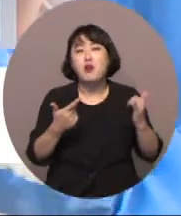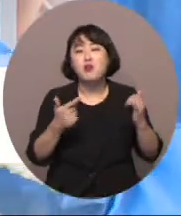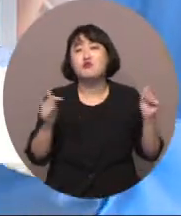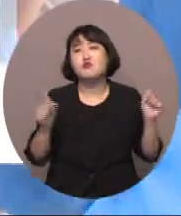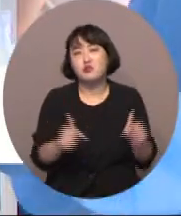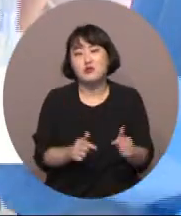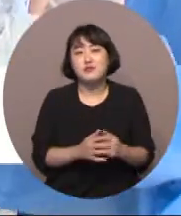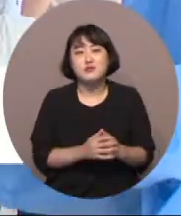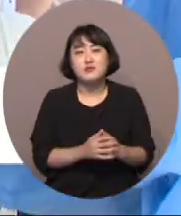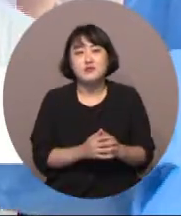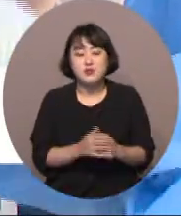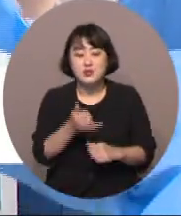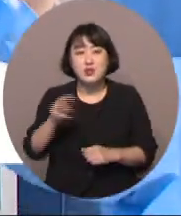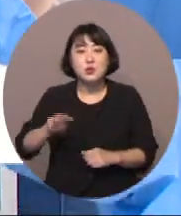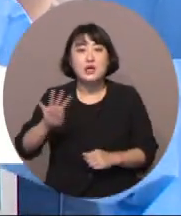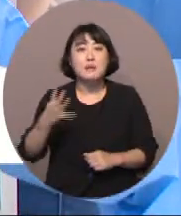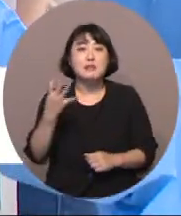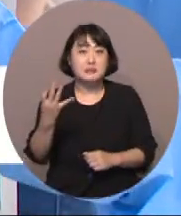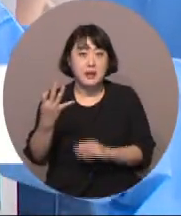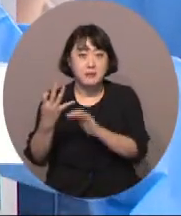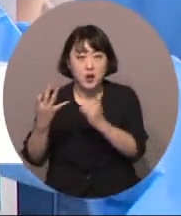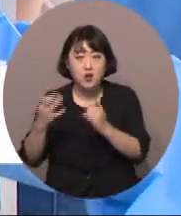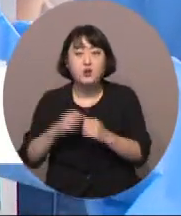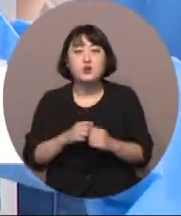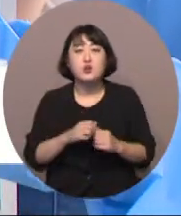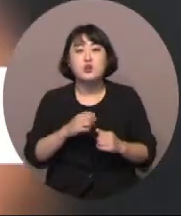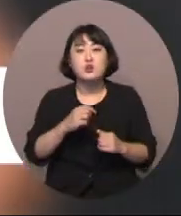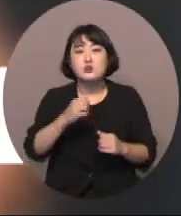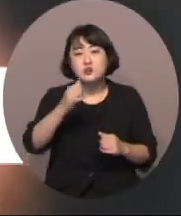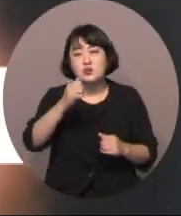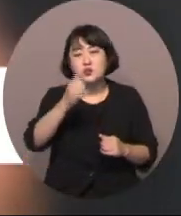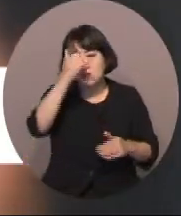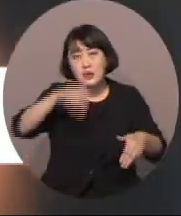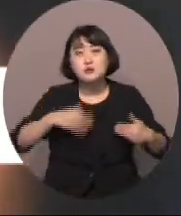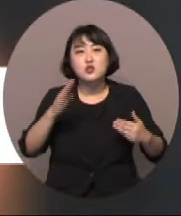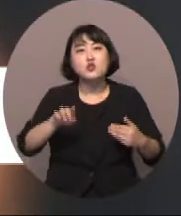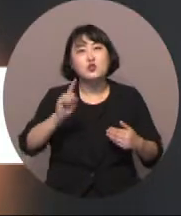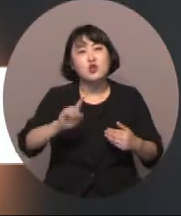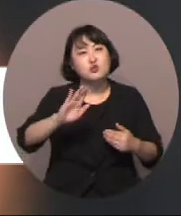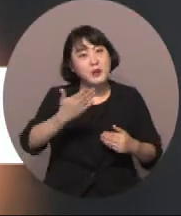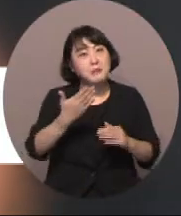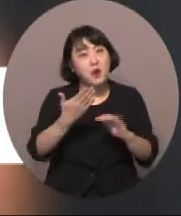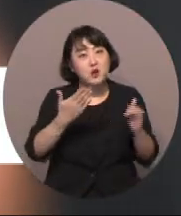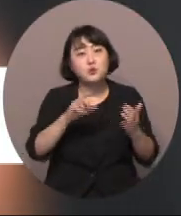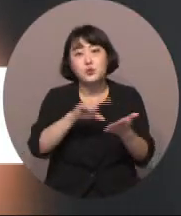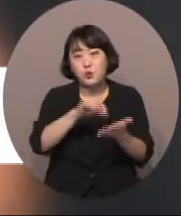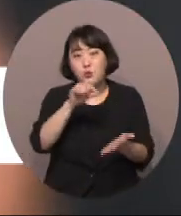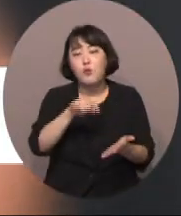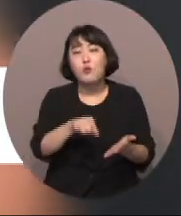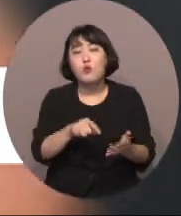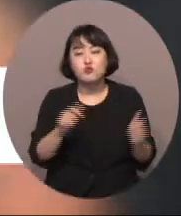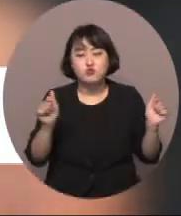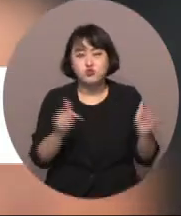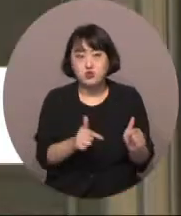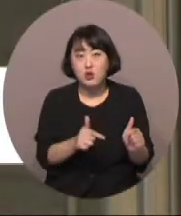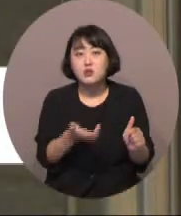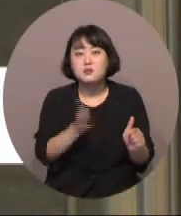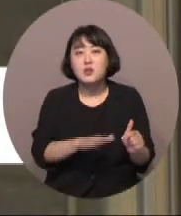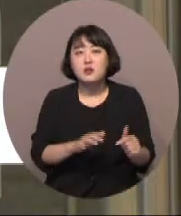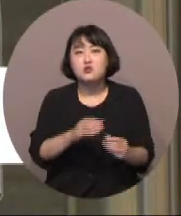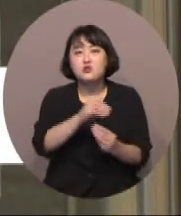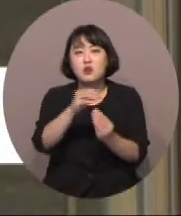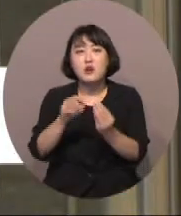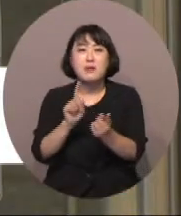줄었습니다 세종은 400여 명 충남 1901명 등 휴일 영향으로 확진자 수가 줄었지만